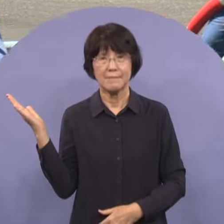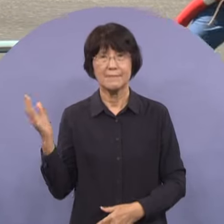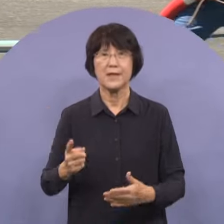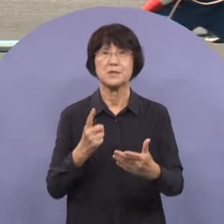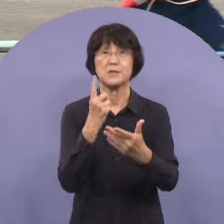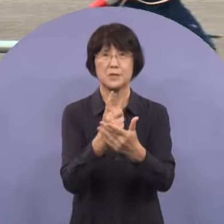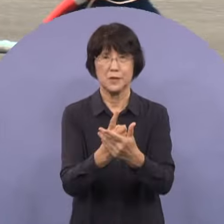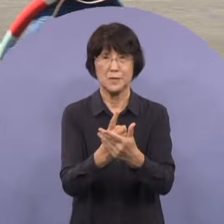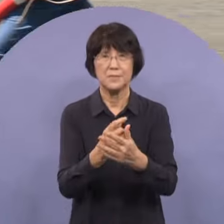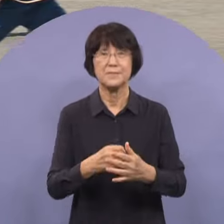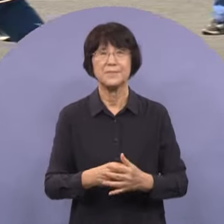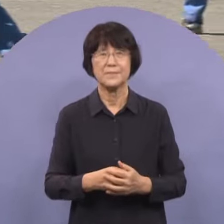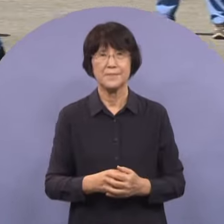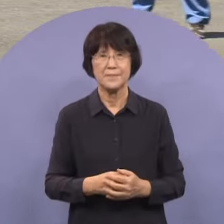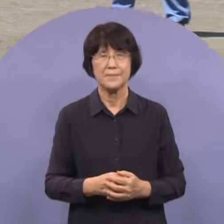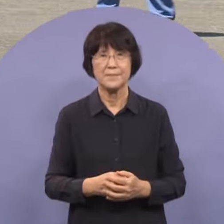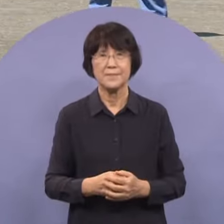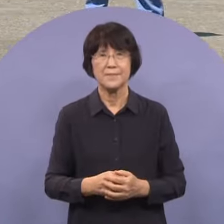が出場。